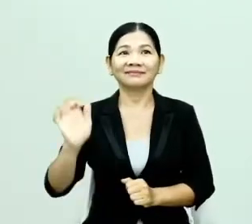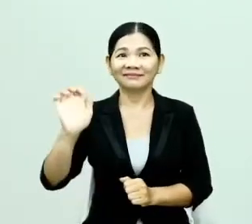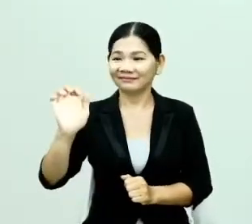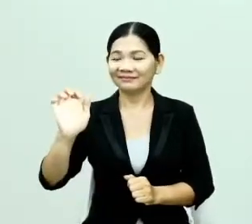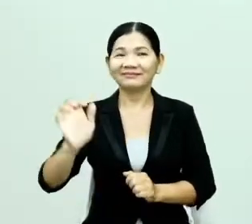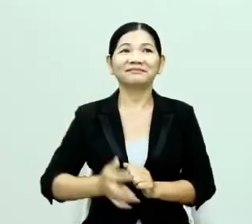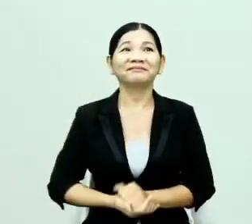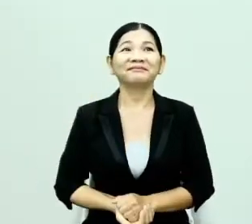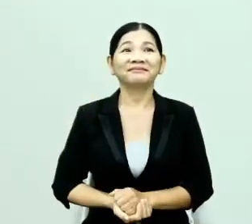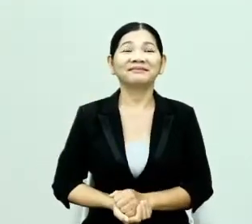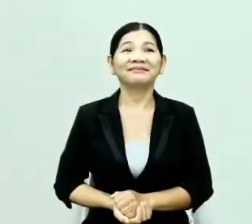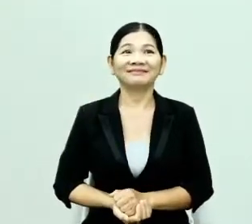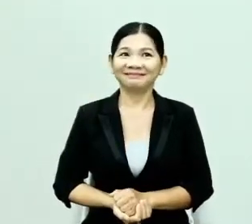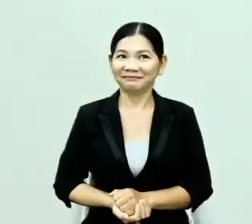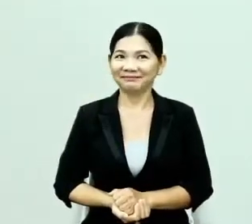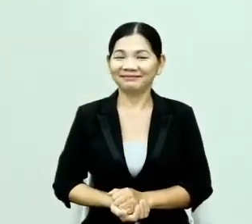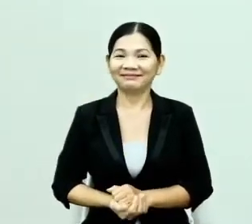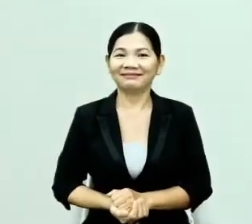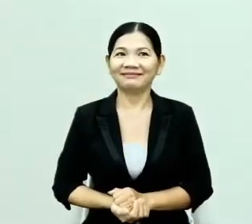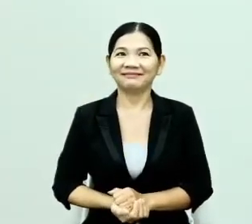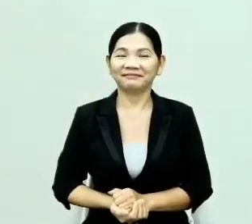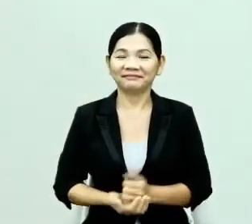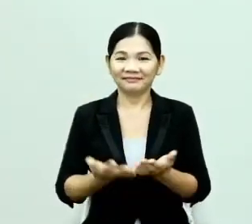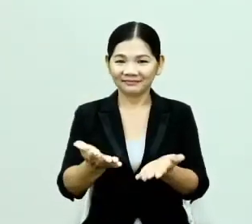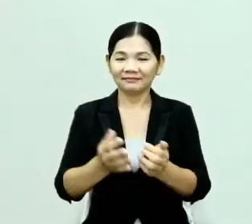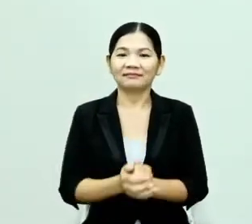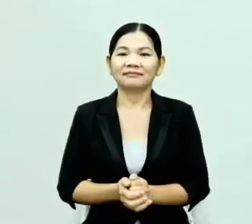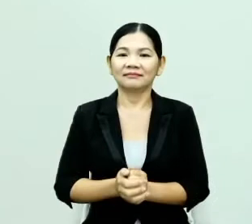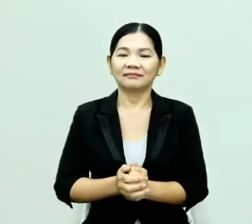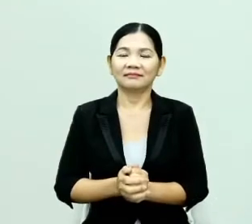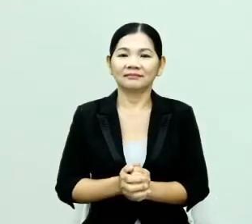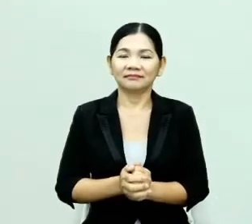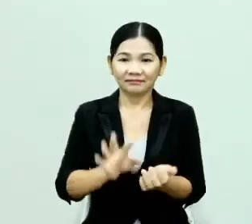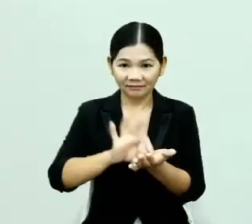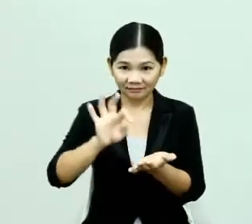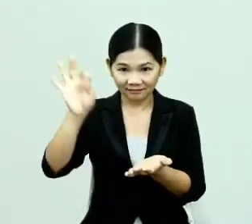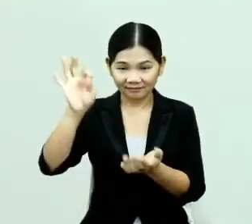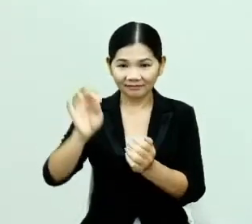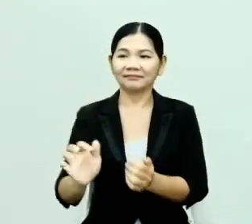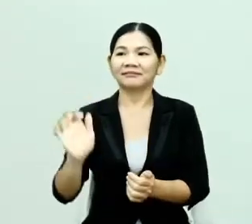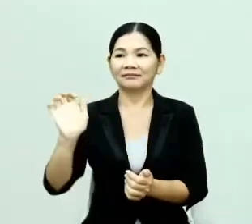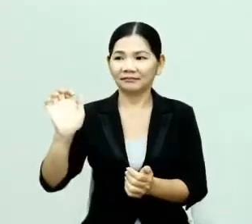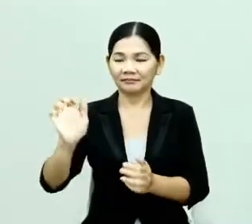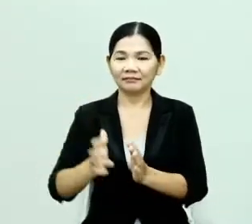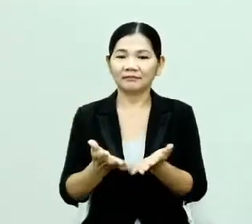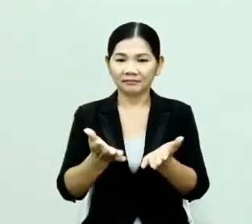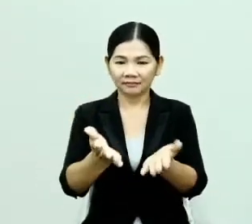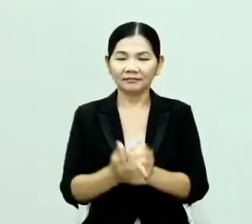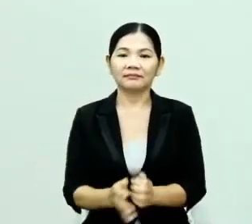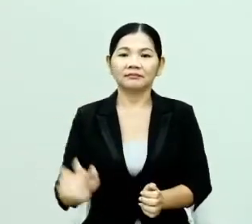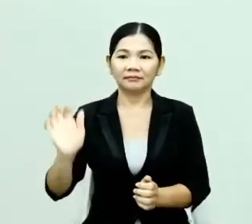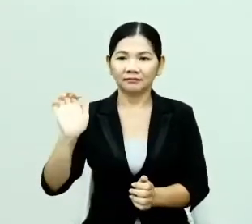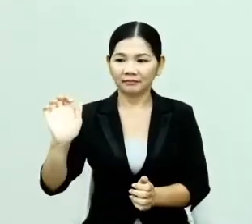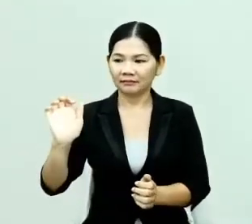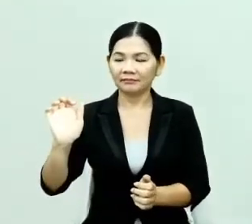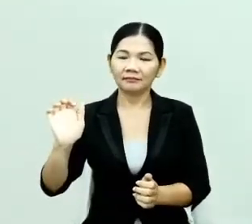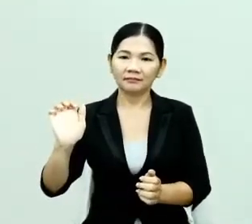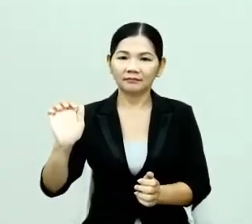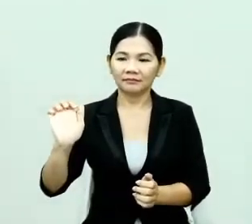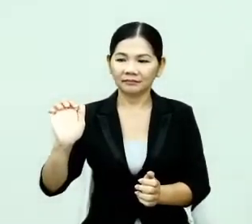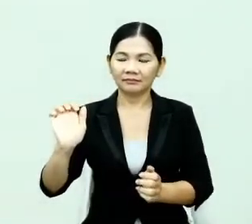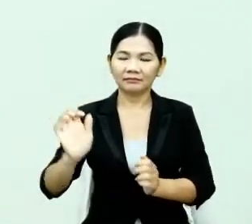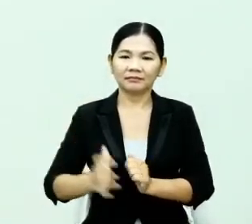កូនចាំចូលរួមម្លេះសូចជាមួយអ្នកគ្រូចាប់ផ្ដើមច កូនកូនបន្លឺដោយខ្លួនឯងចាប់ផ្ដើ